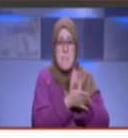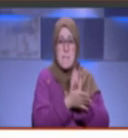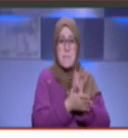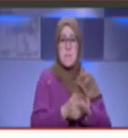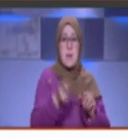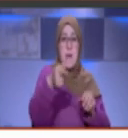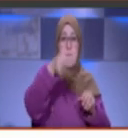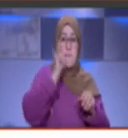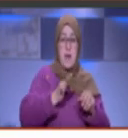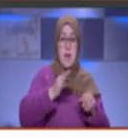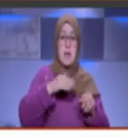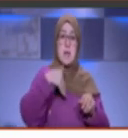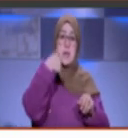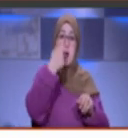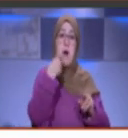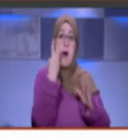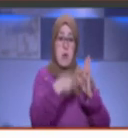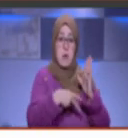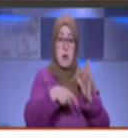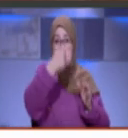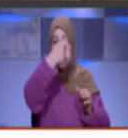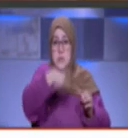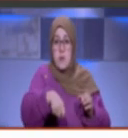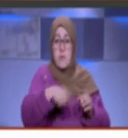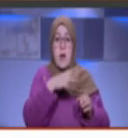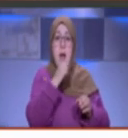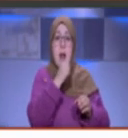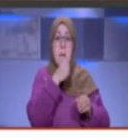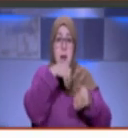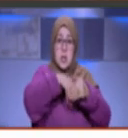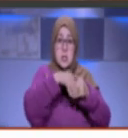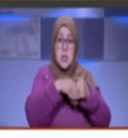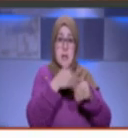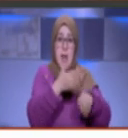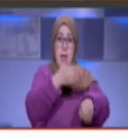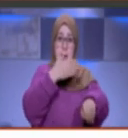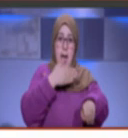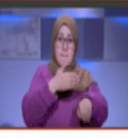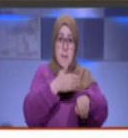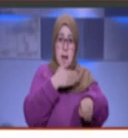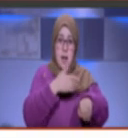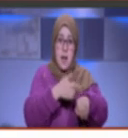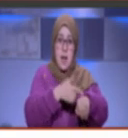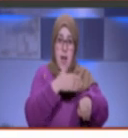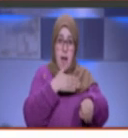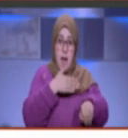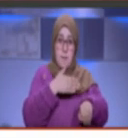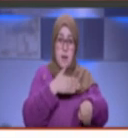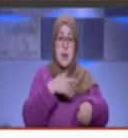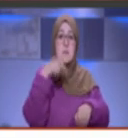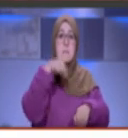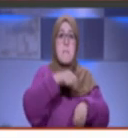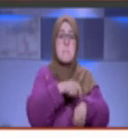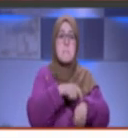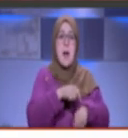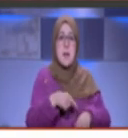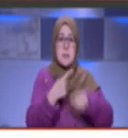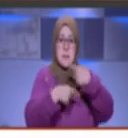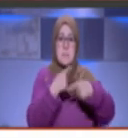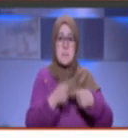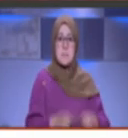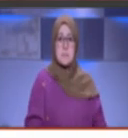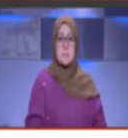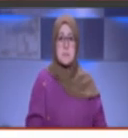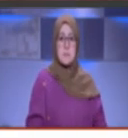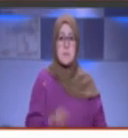من 8 صباحا وحتى 1 ظهرا، في حين يمتد عمل مكاتب البريد الرئيسية وعددها 2000